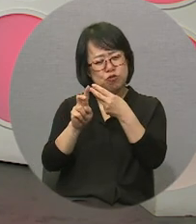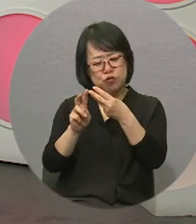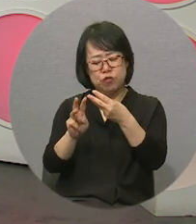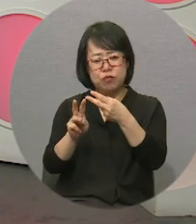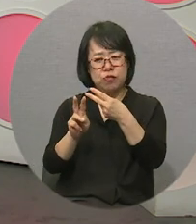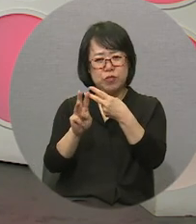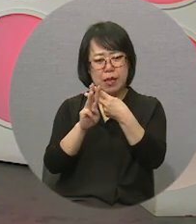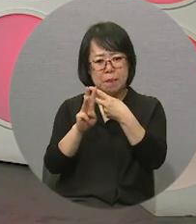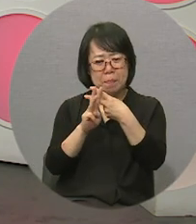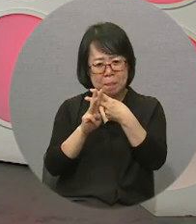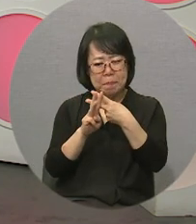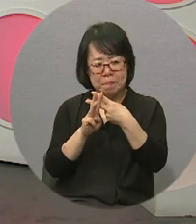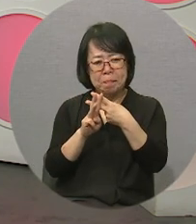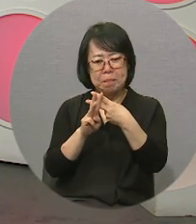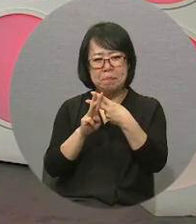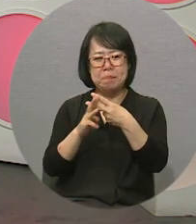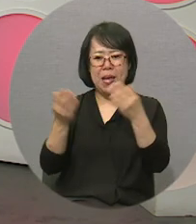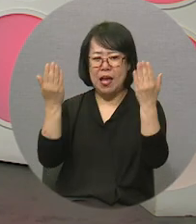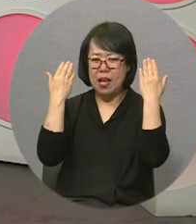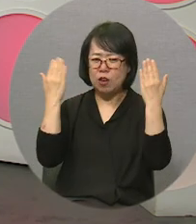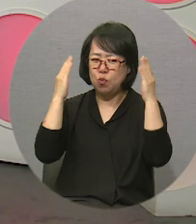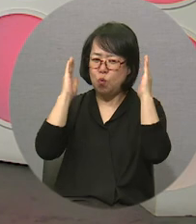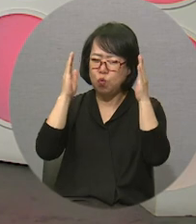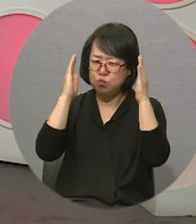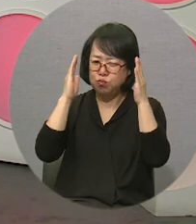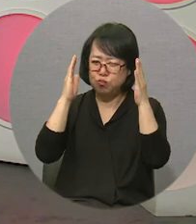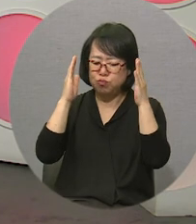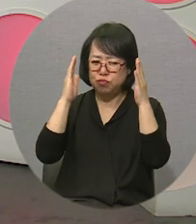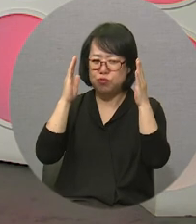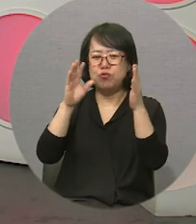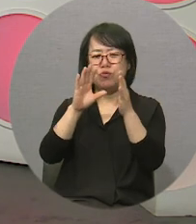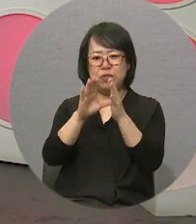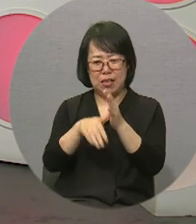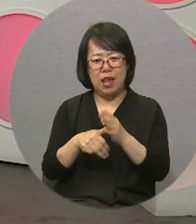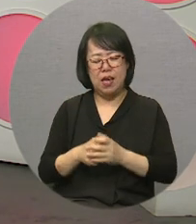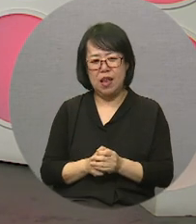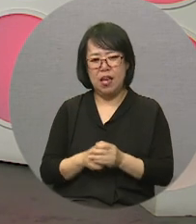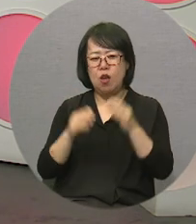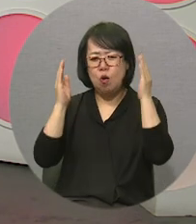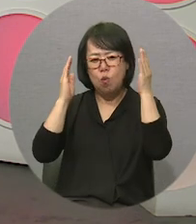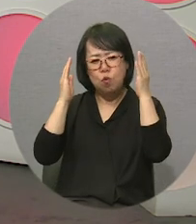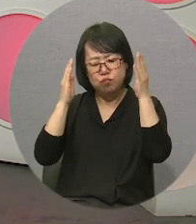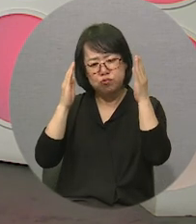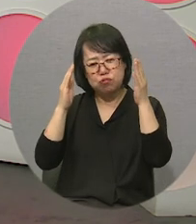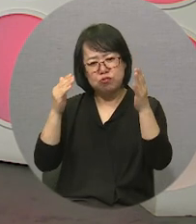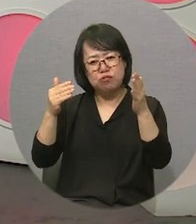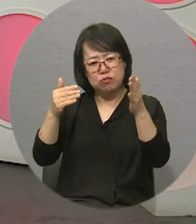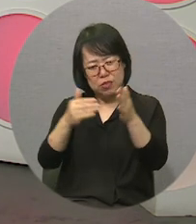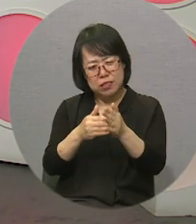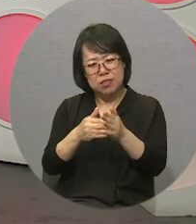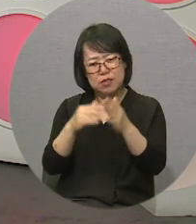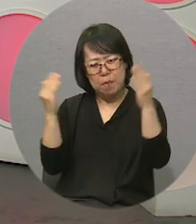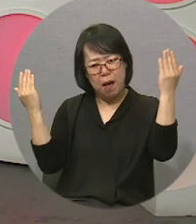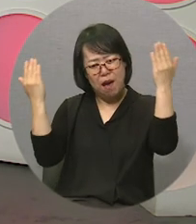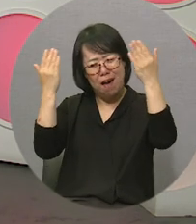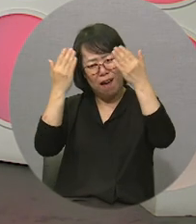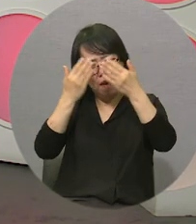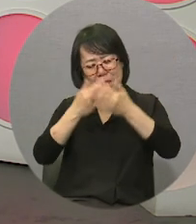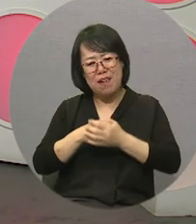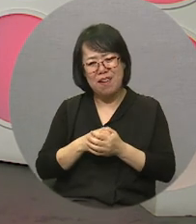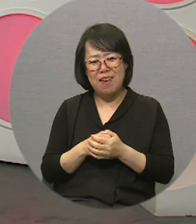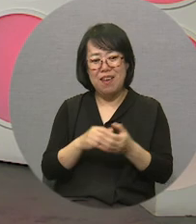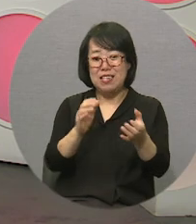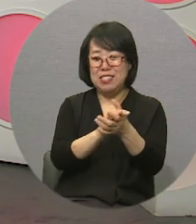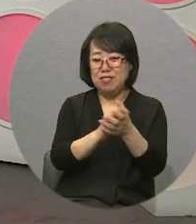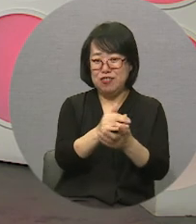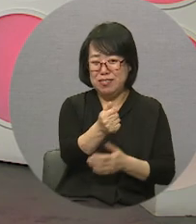학교에서 야간 자율학습을 시작하던 때입니다. 학습이 끝나면 친구 여러 명과 함께